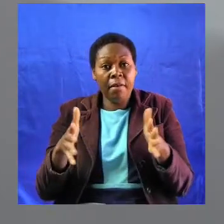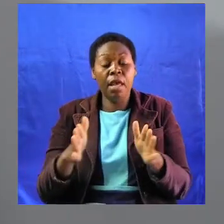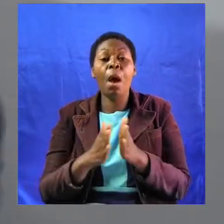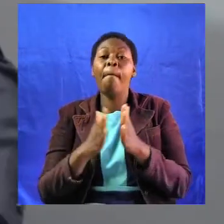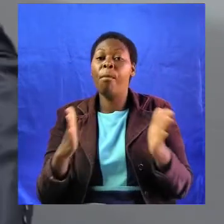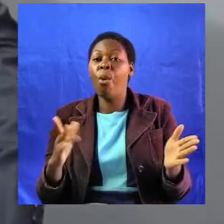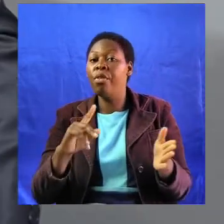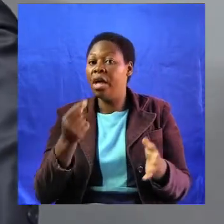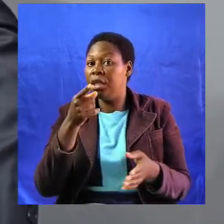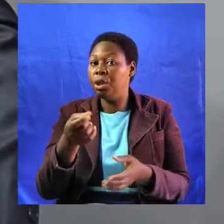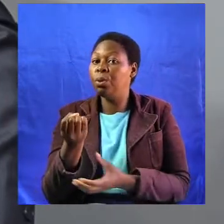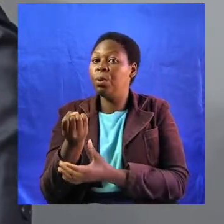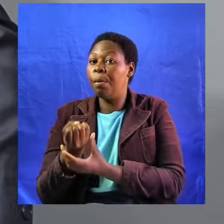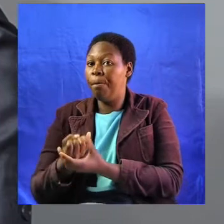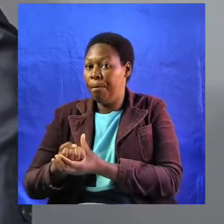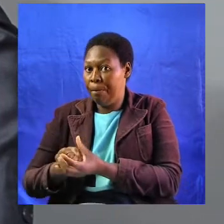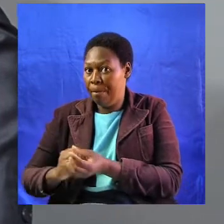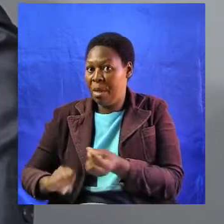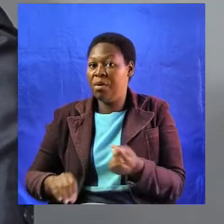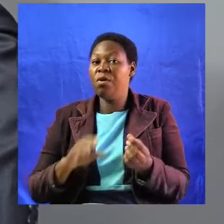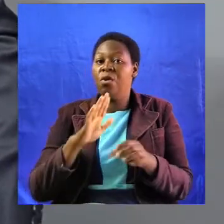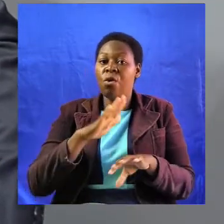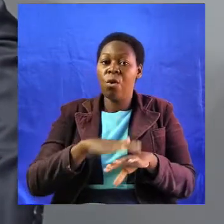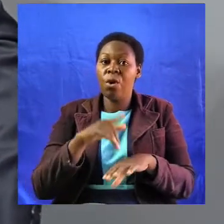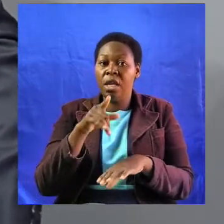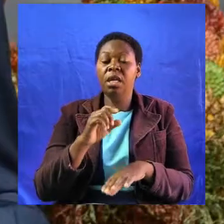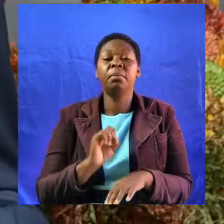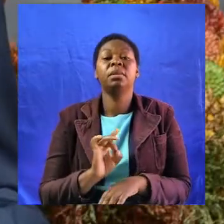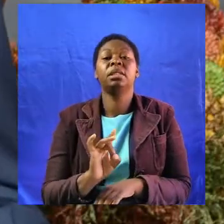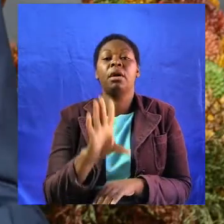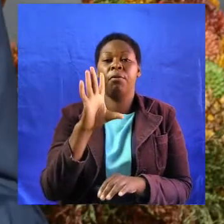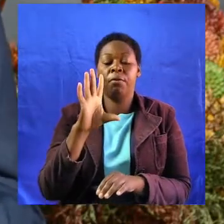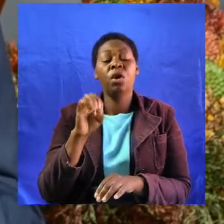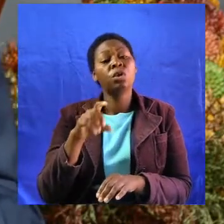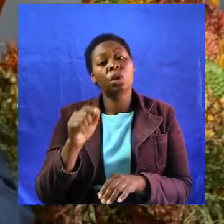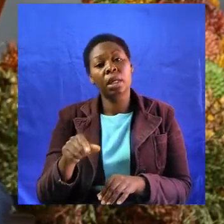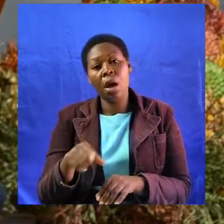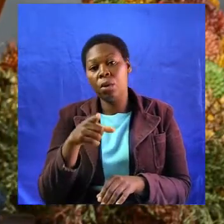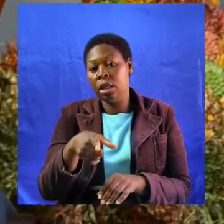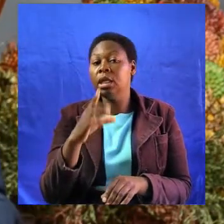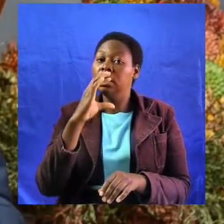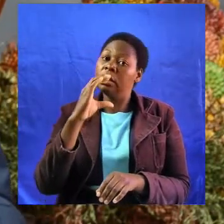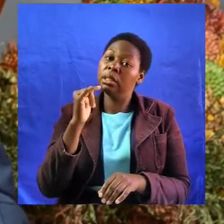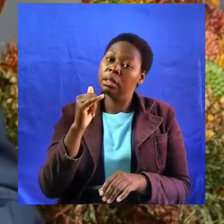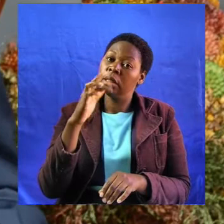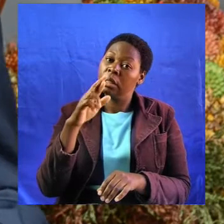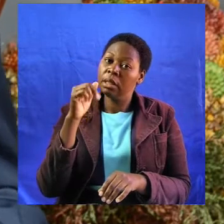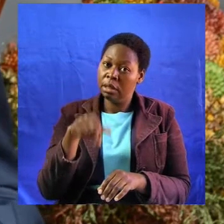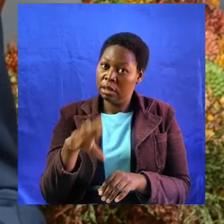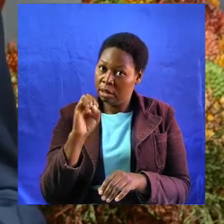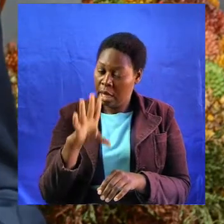pachirongwa. Tsanangurai kuti Cyrus akakunda sei umambo weBabylon. Mawira akaita Cyrus vakanga